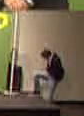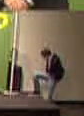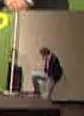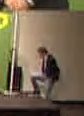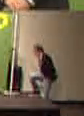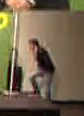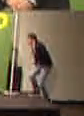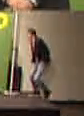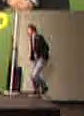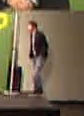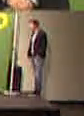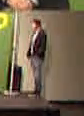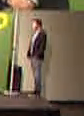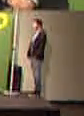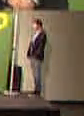Wolfgang.